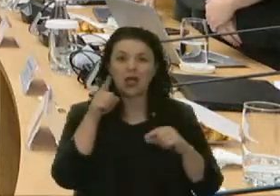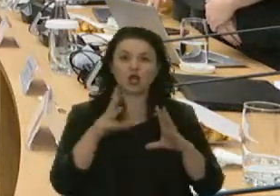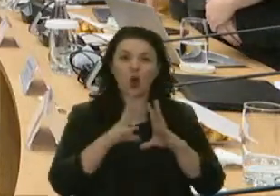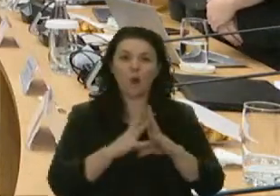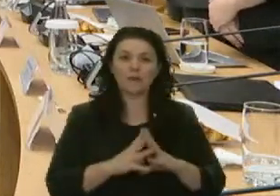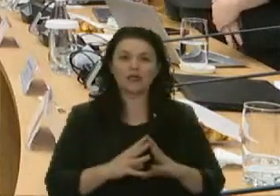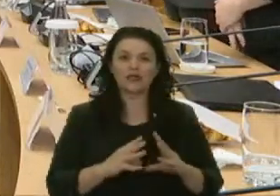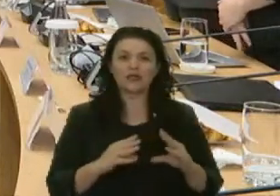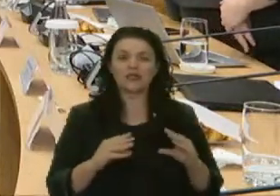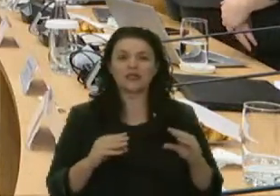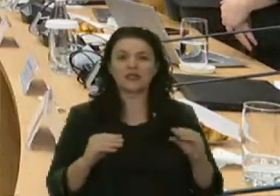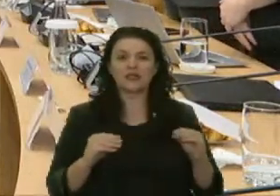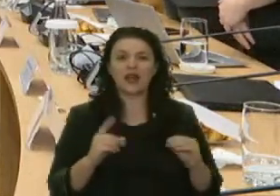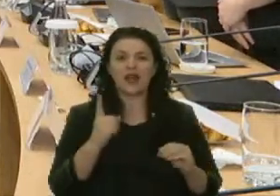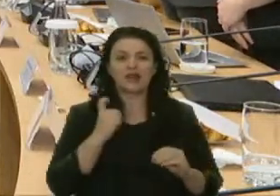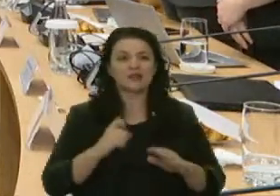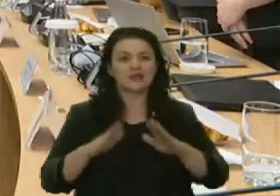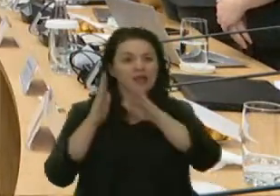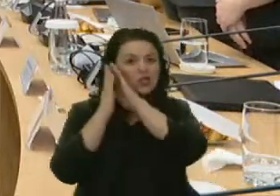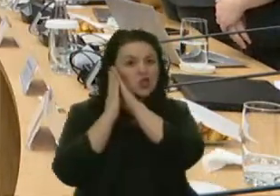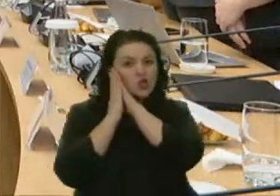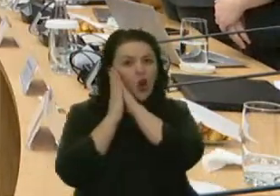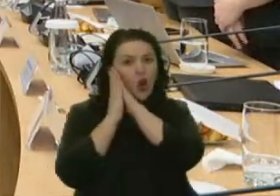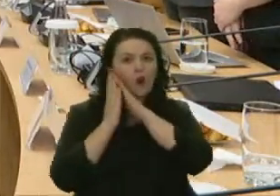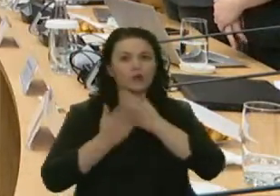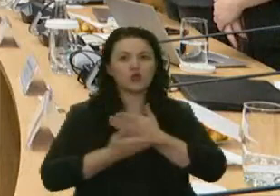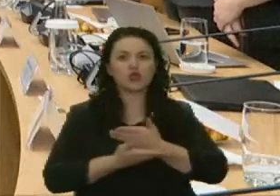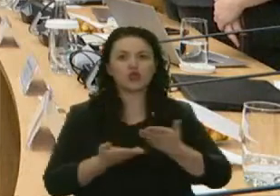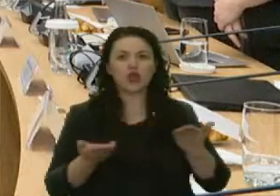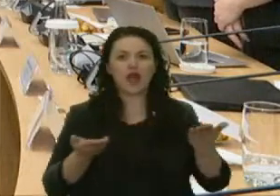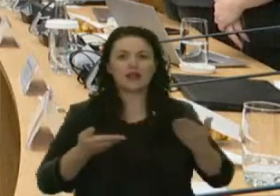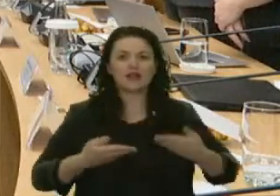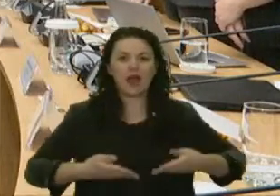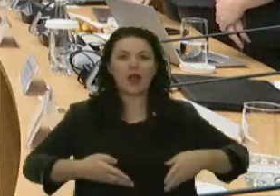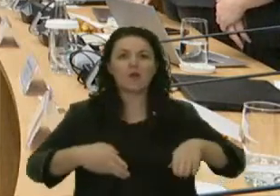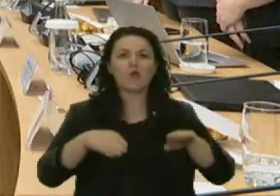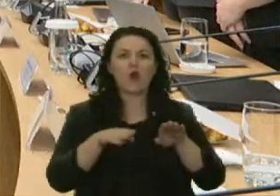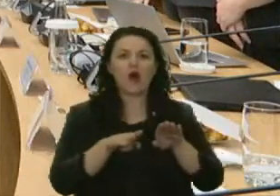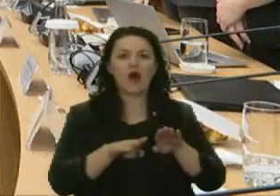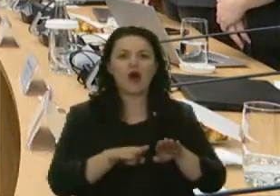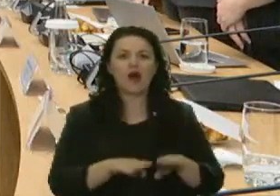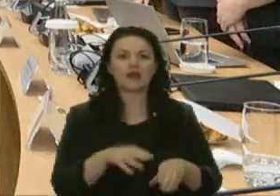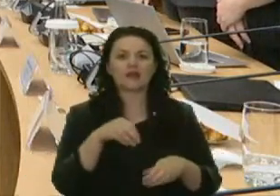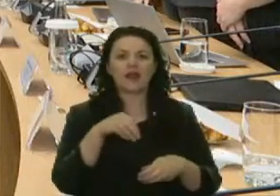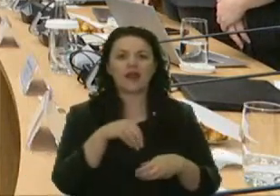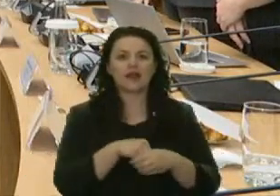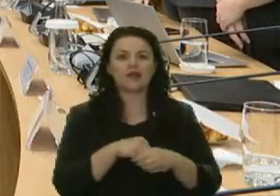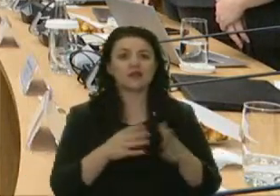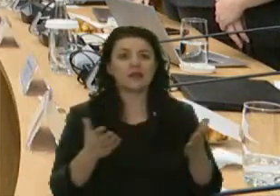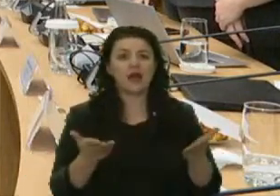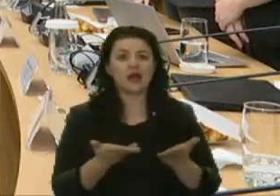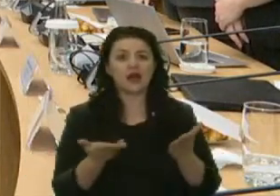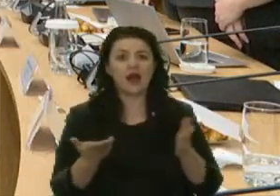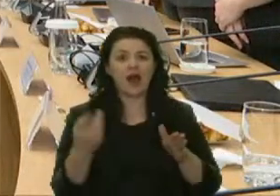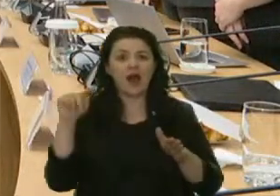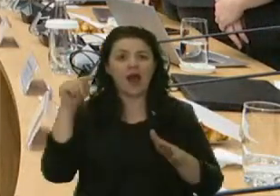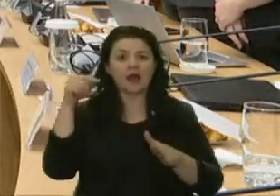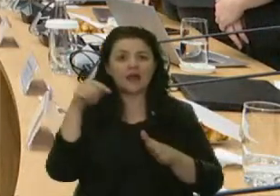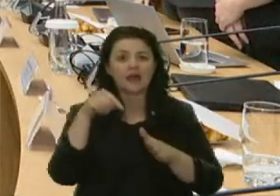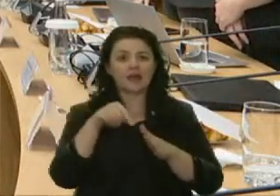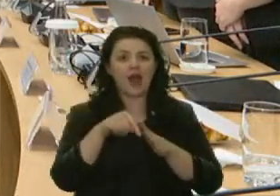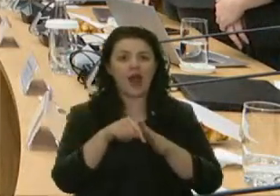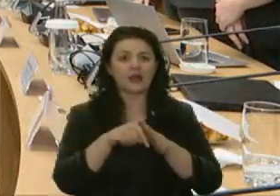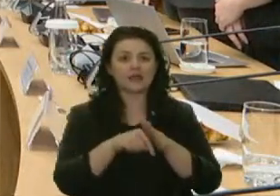deșteaptă din somn cel de moarte în